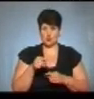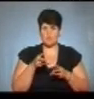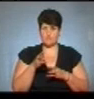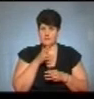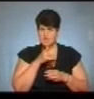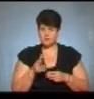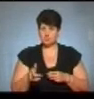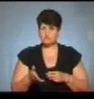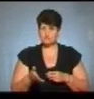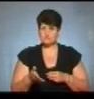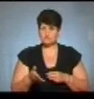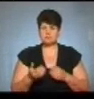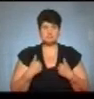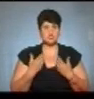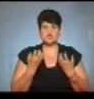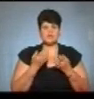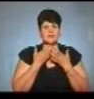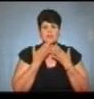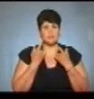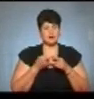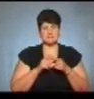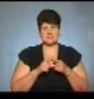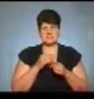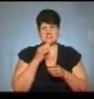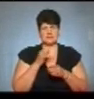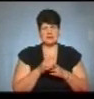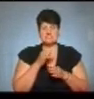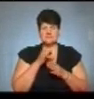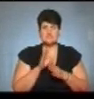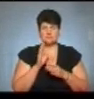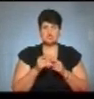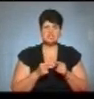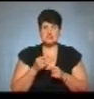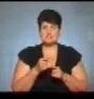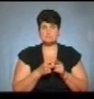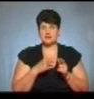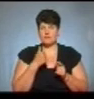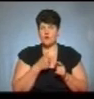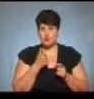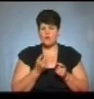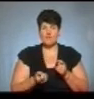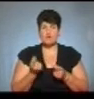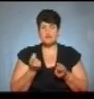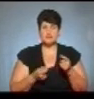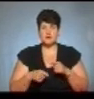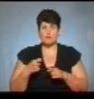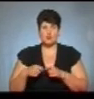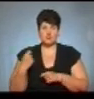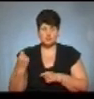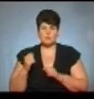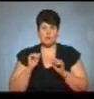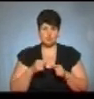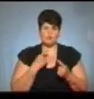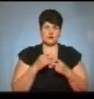періоду? Ми ще не маємо такої звітності, тобто звітність буде за півроку виявлених порушень, тоді можемо говорити про